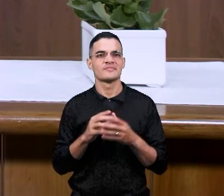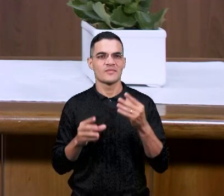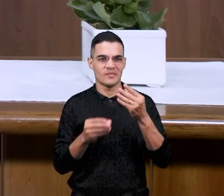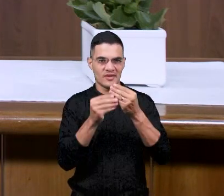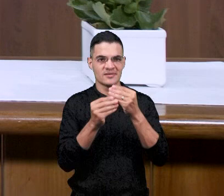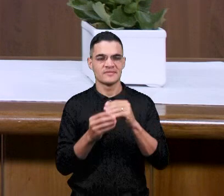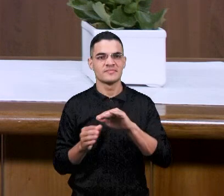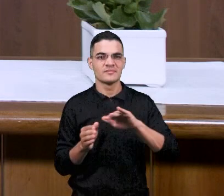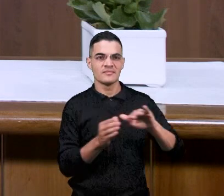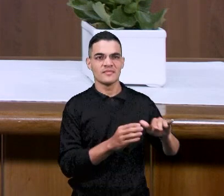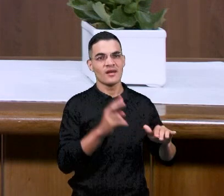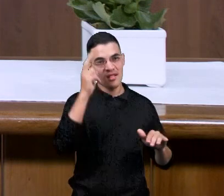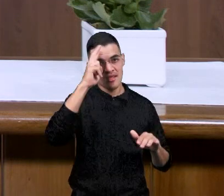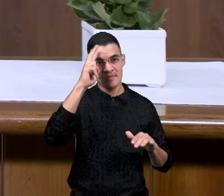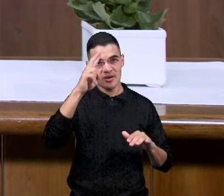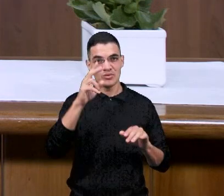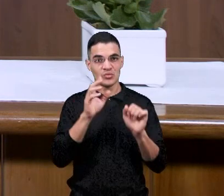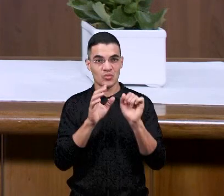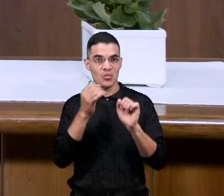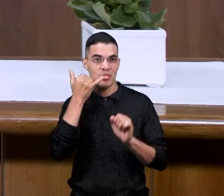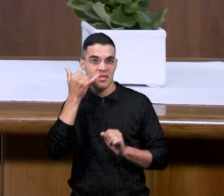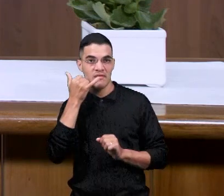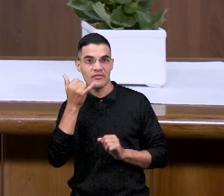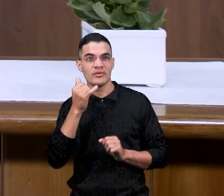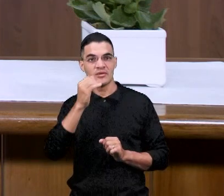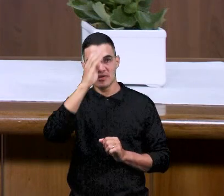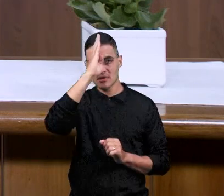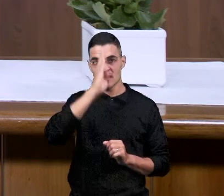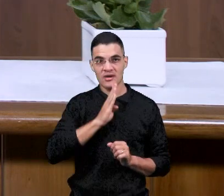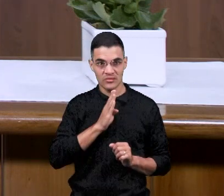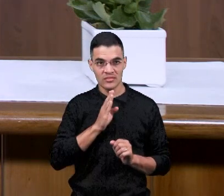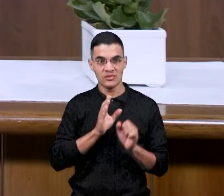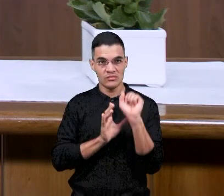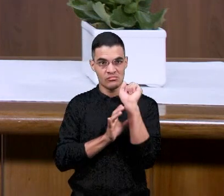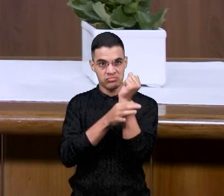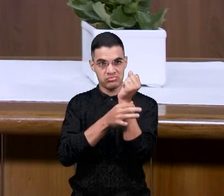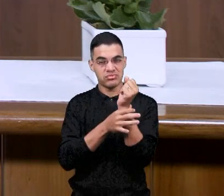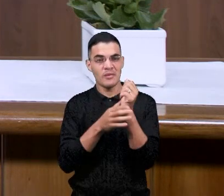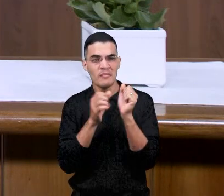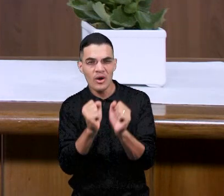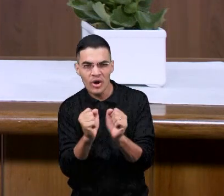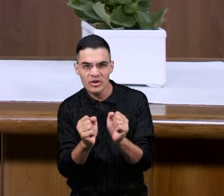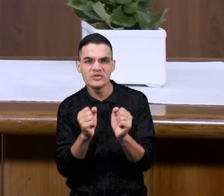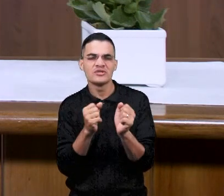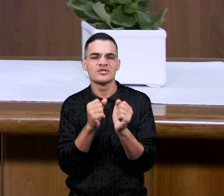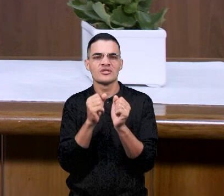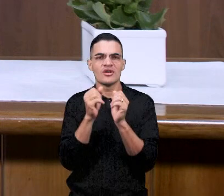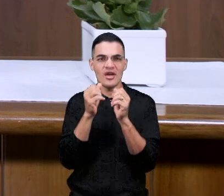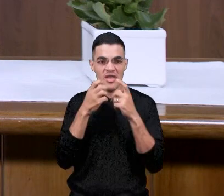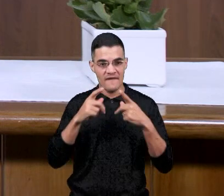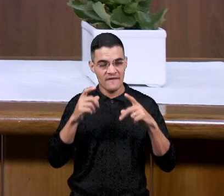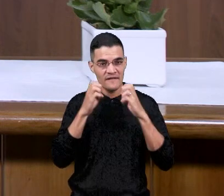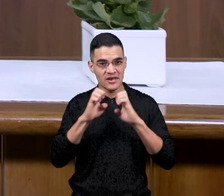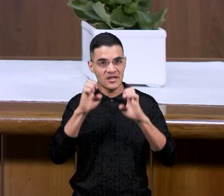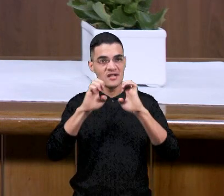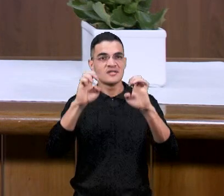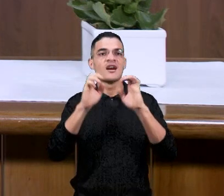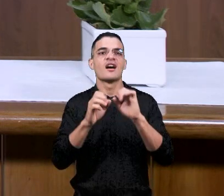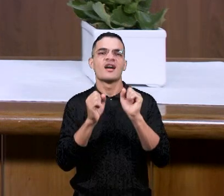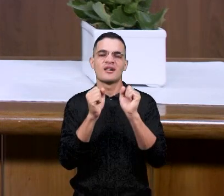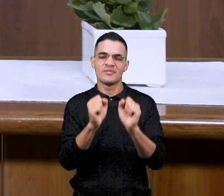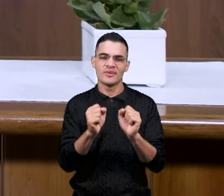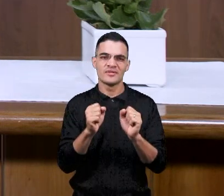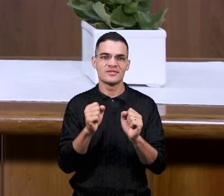pour l'évangélisation, le numéro vert au Brésil, 0800 707 376. C'est une manière